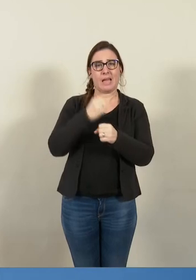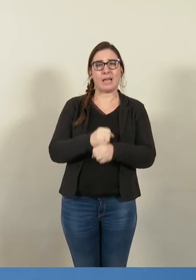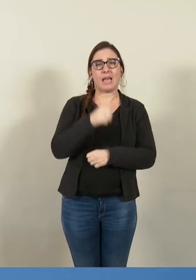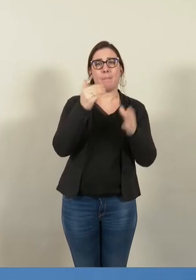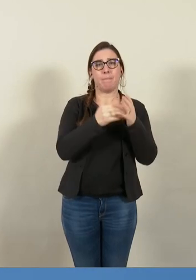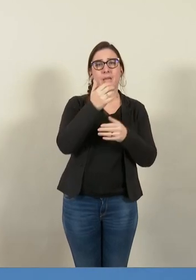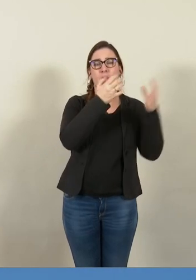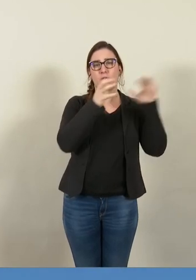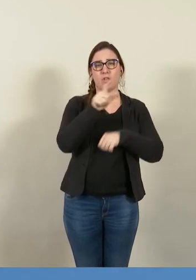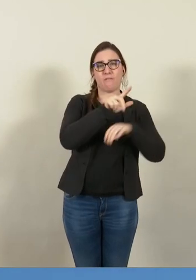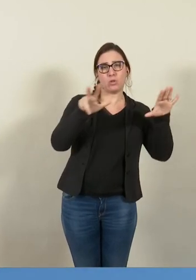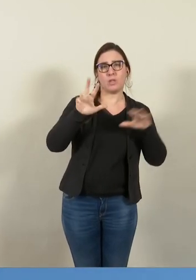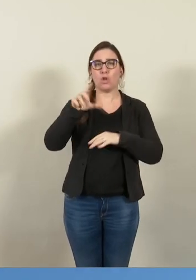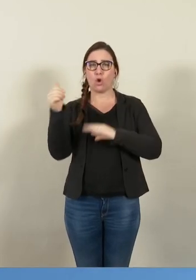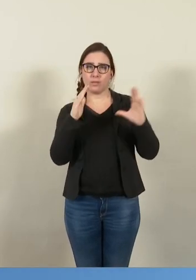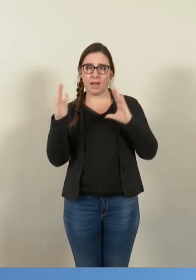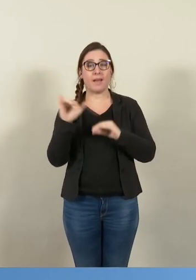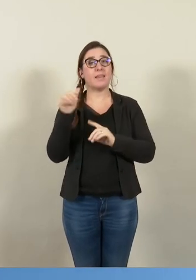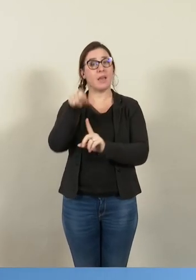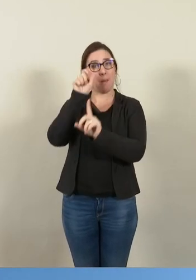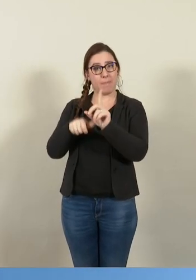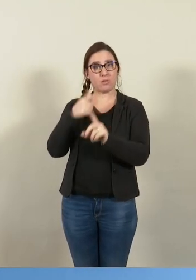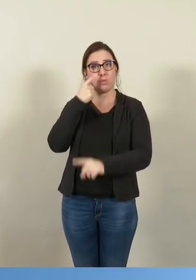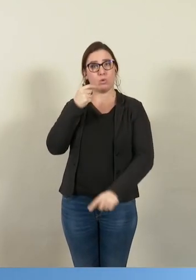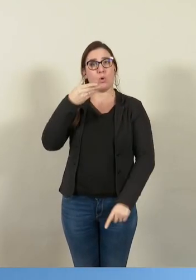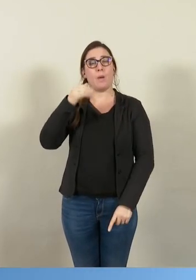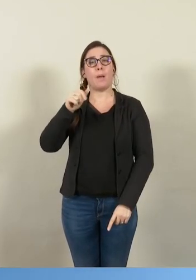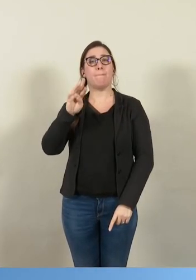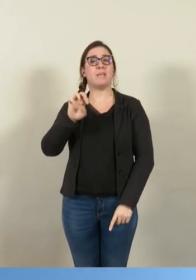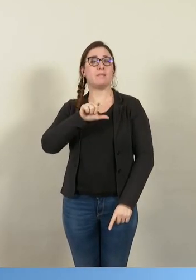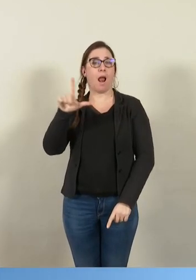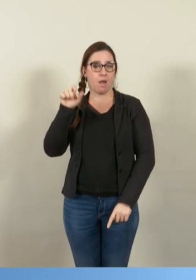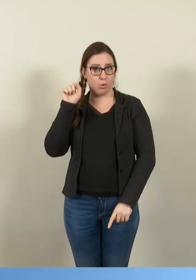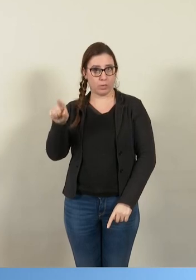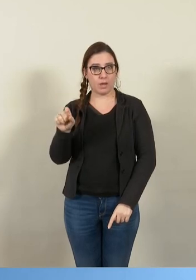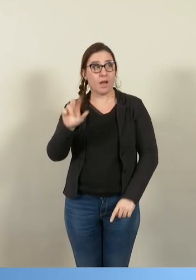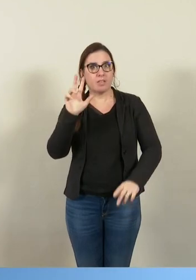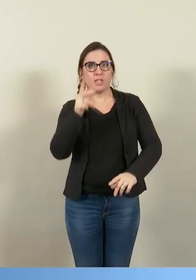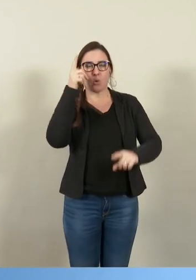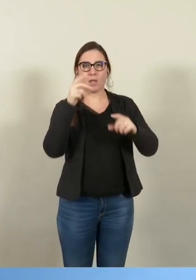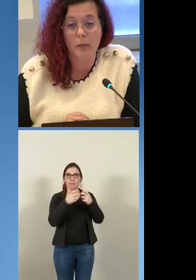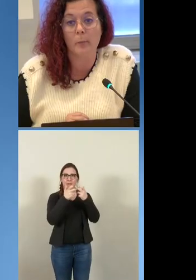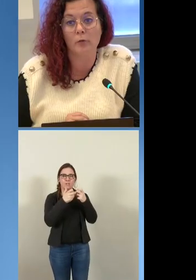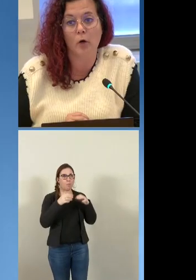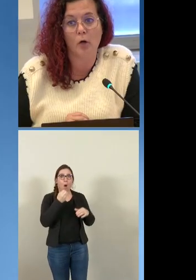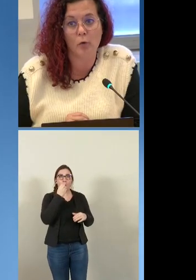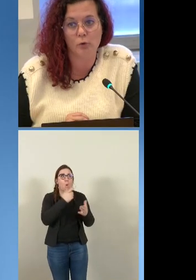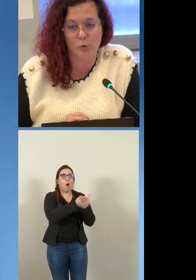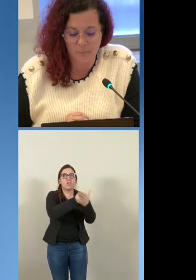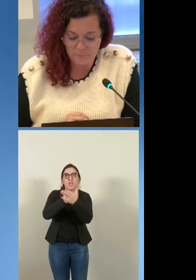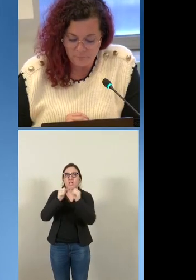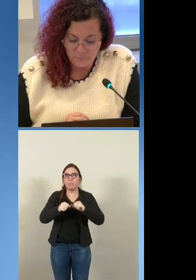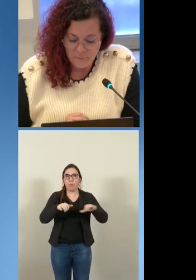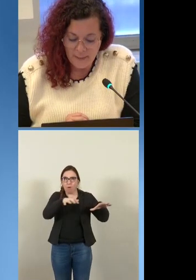1931 sous l'impulsion de Paul Mistral c'était le trème exemple d'habitat bon marché du territoire et le seul qui perdure encore